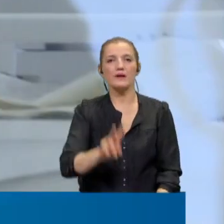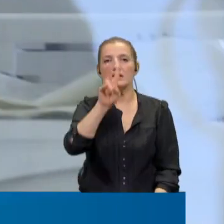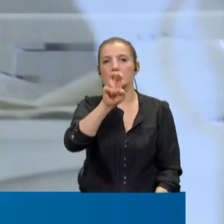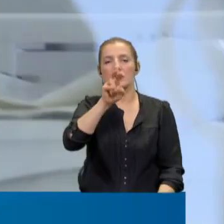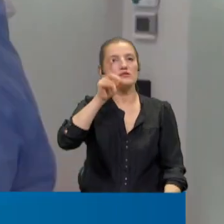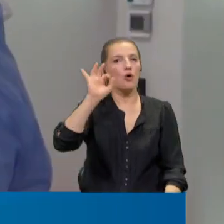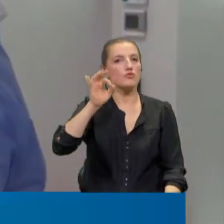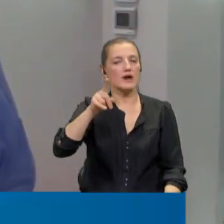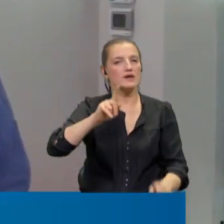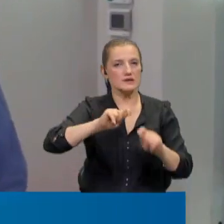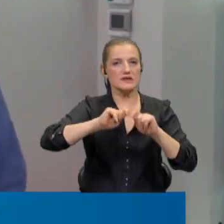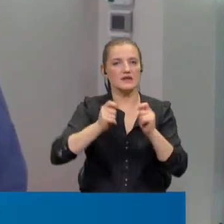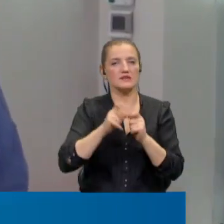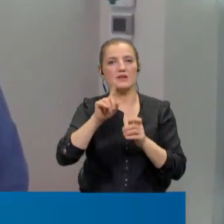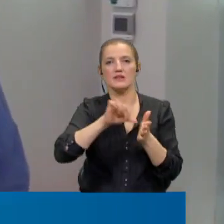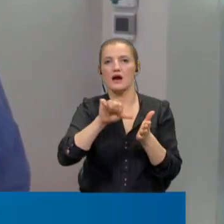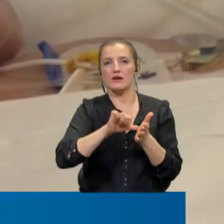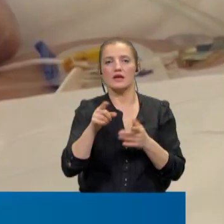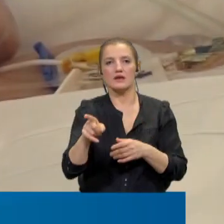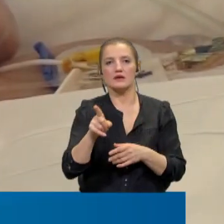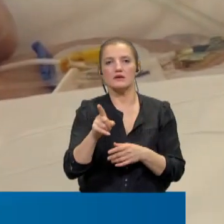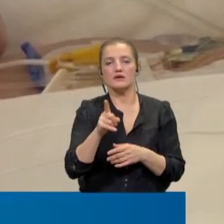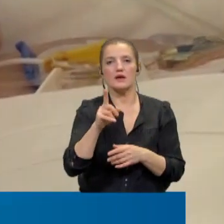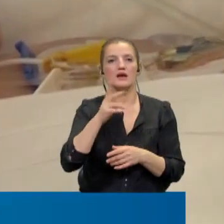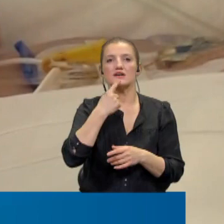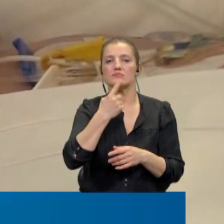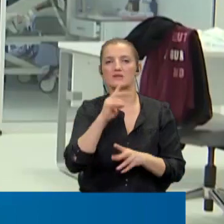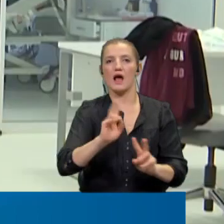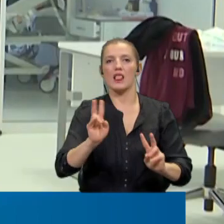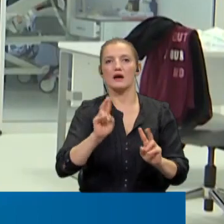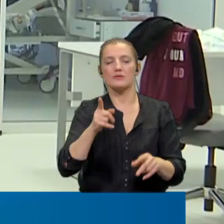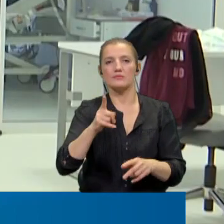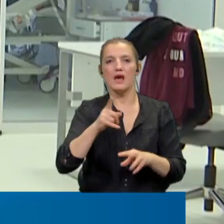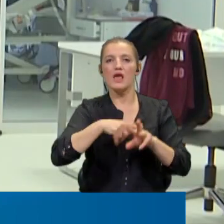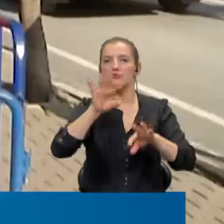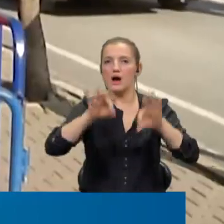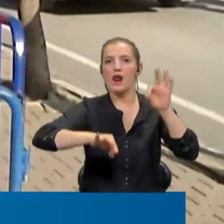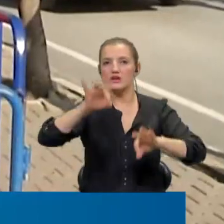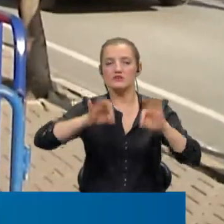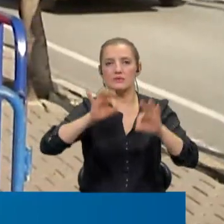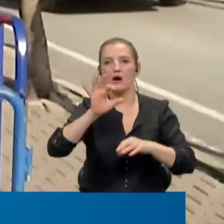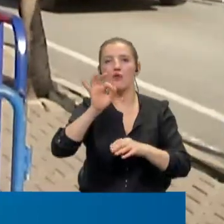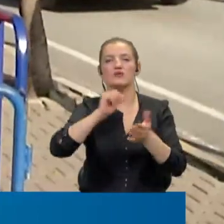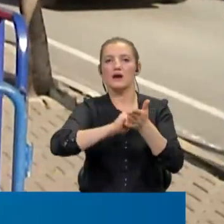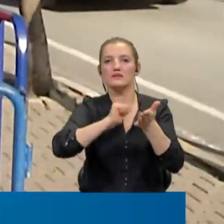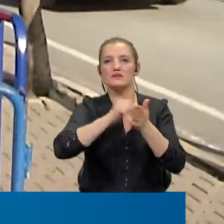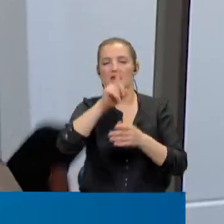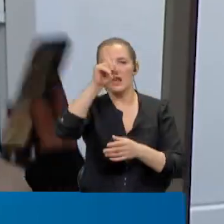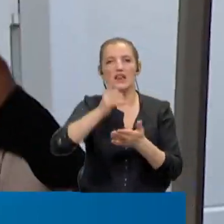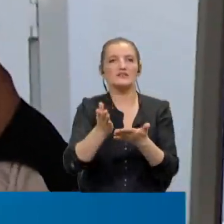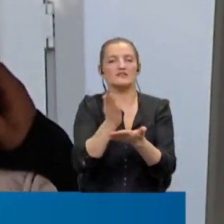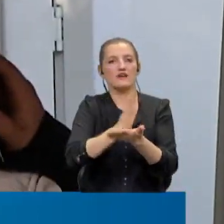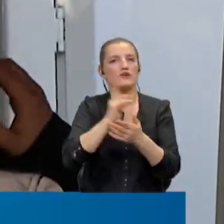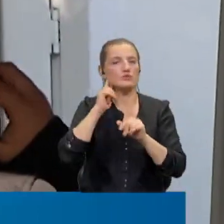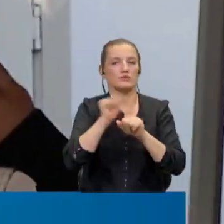28 ocakta kritik bir tarih veriler kırmızı alarm seviyesinde enstitünün bak araştırması oksijen gazetesinin ilk